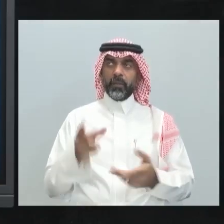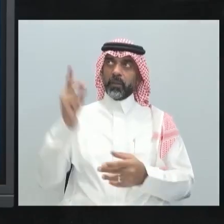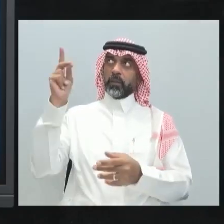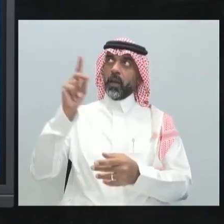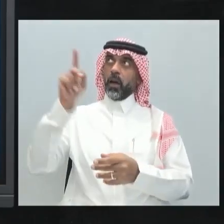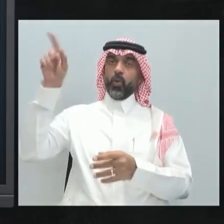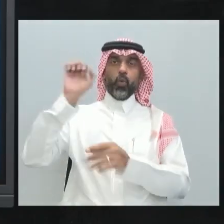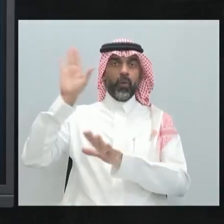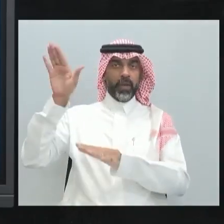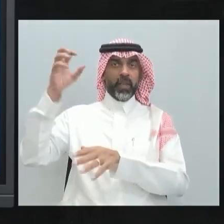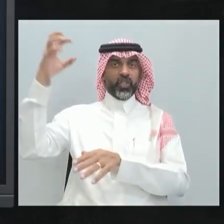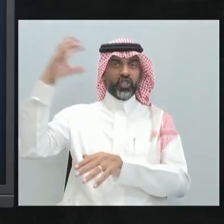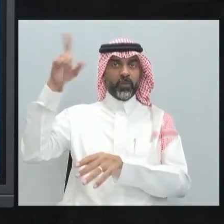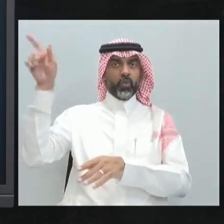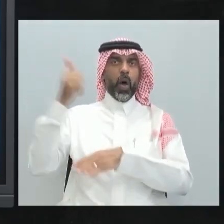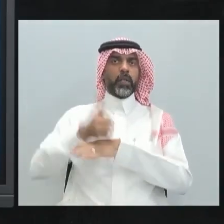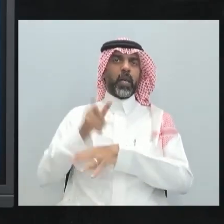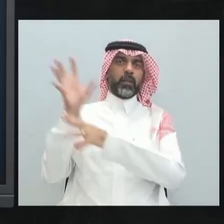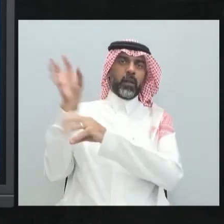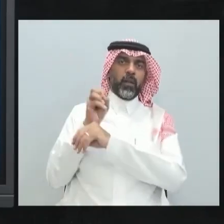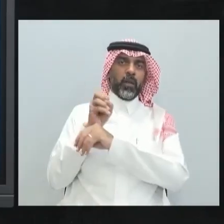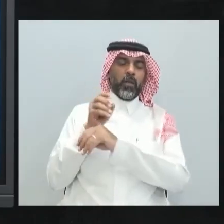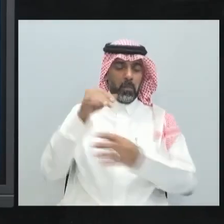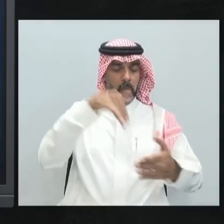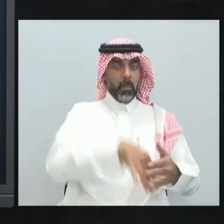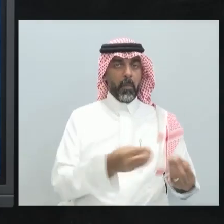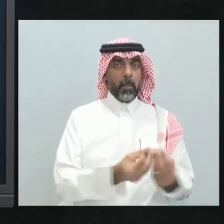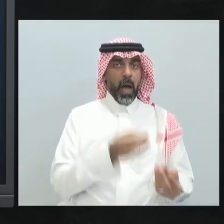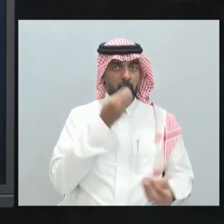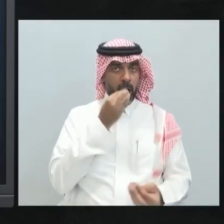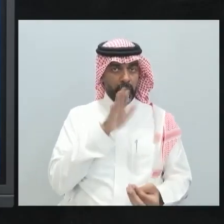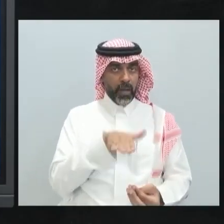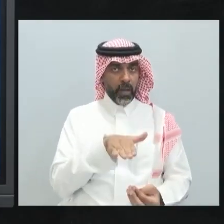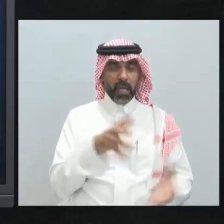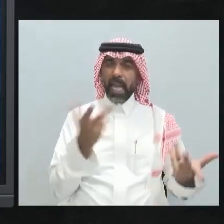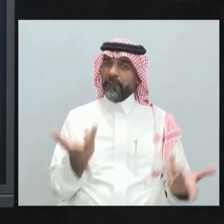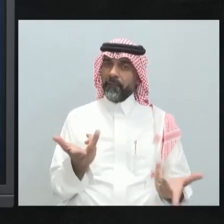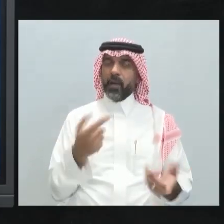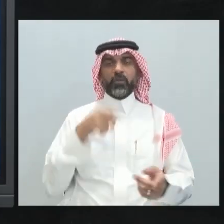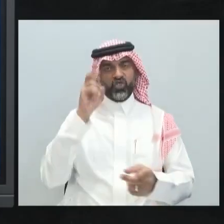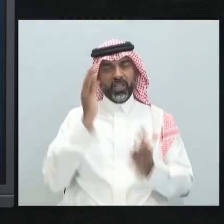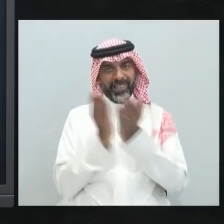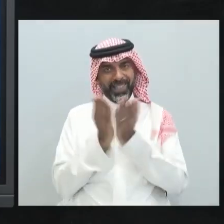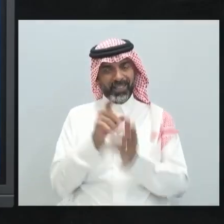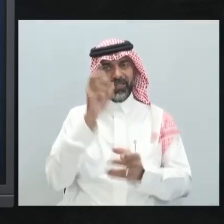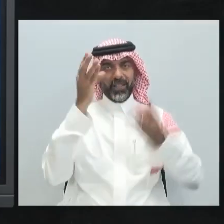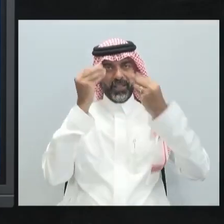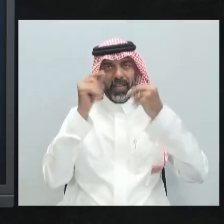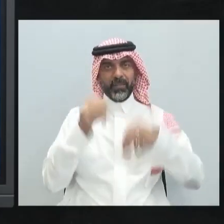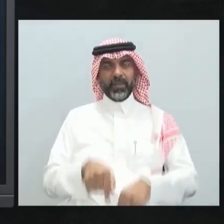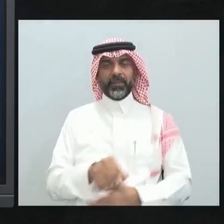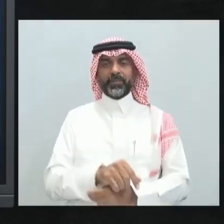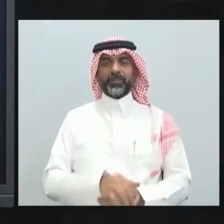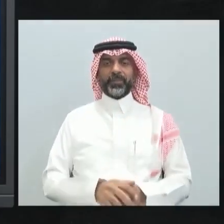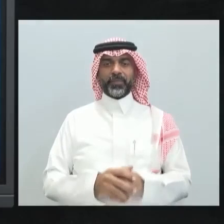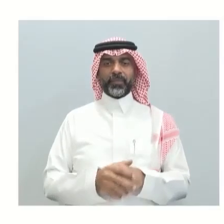تصل الى غذائنا كل هذه التفاصيل سوف نتعلمها اليوم باذن الله خلال دراستنا لفصل انتقال الطاقه